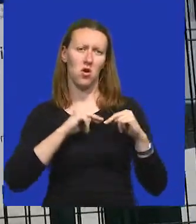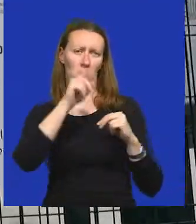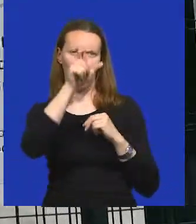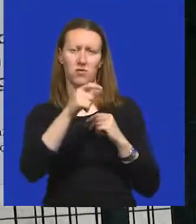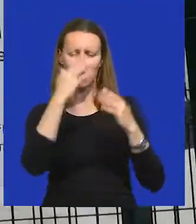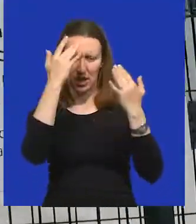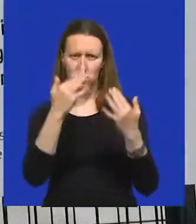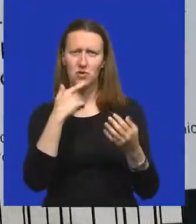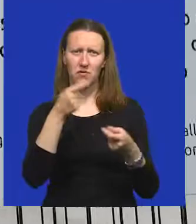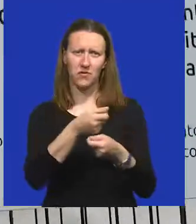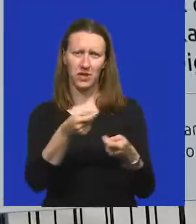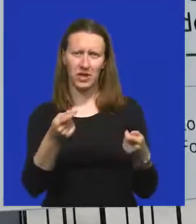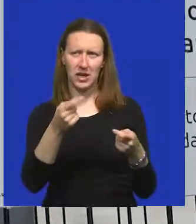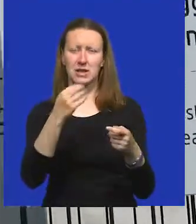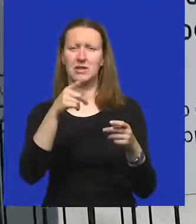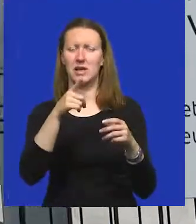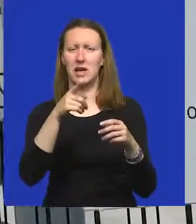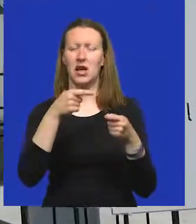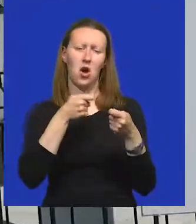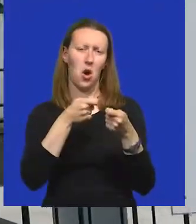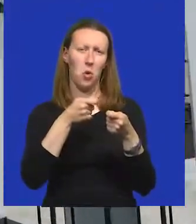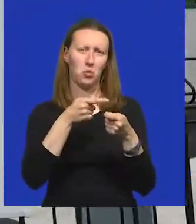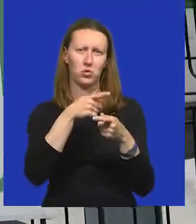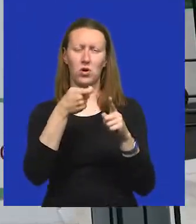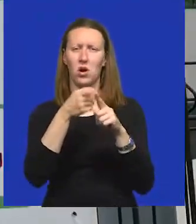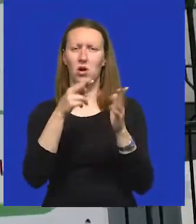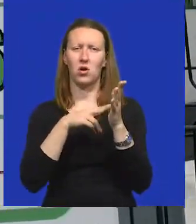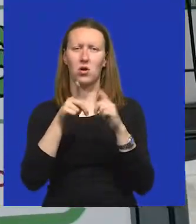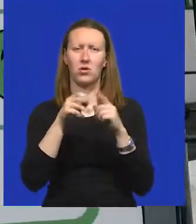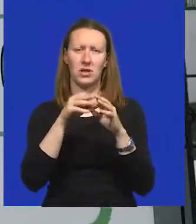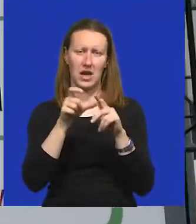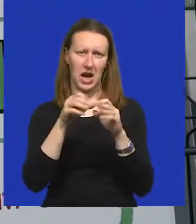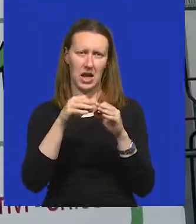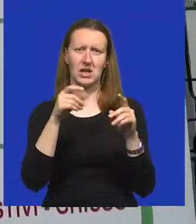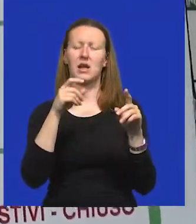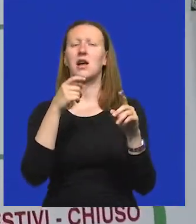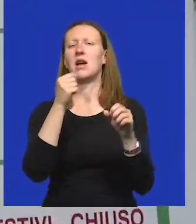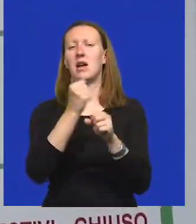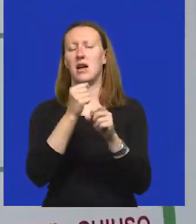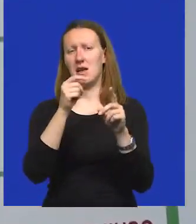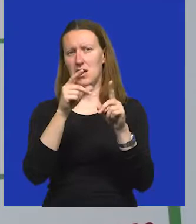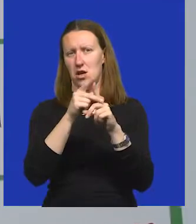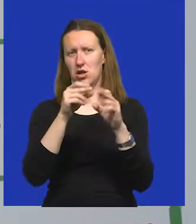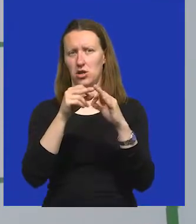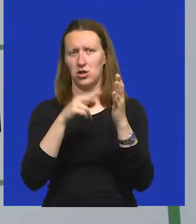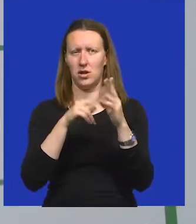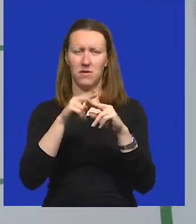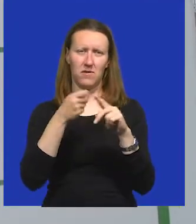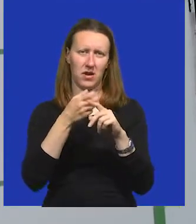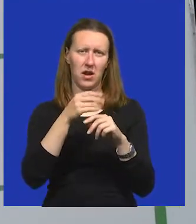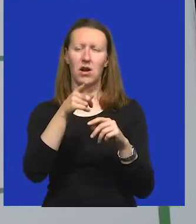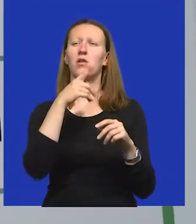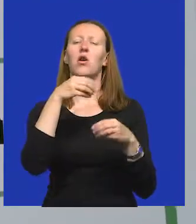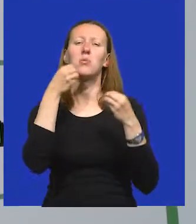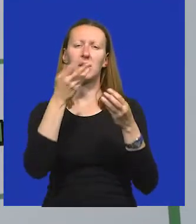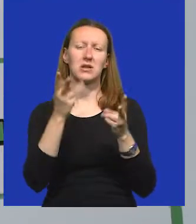alla contabilità e finanze della società per i servizi comunali Contrada, Gianfranco Ghiraldo, ci ha spiegato come funziona il centro